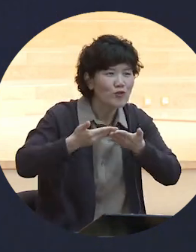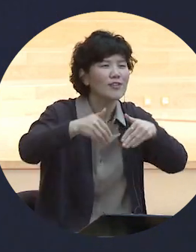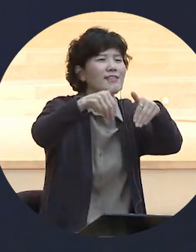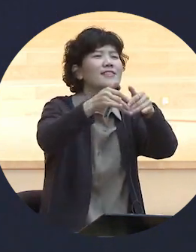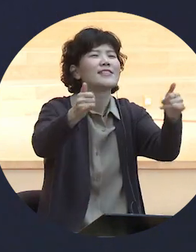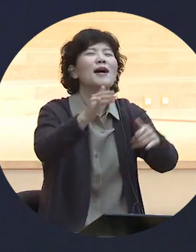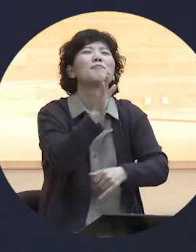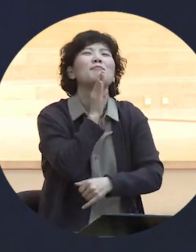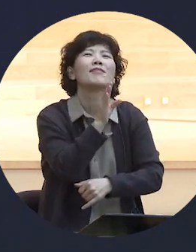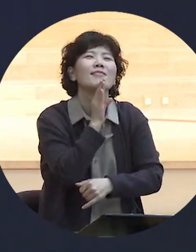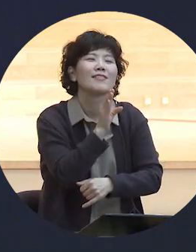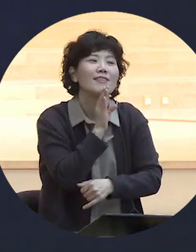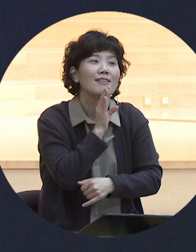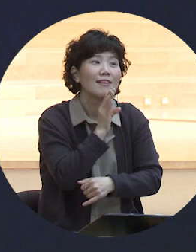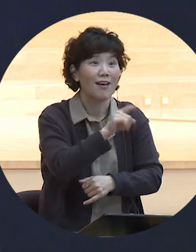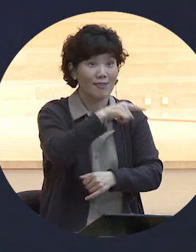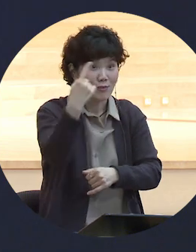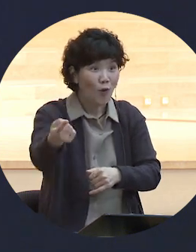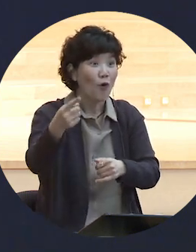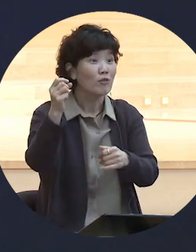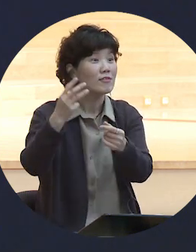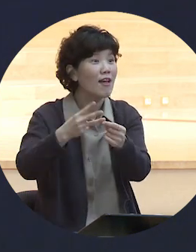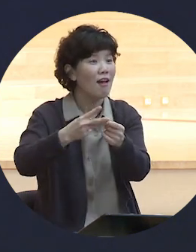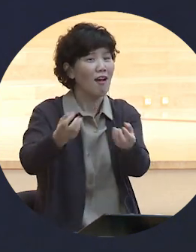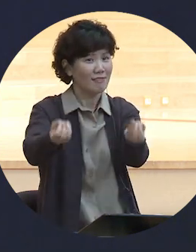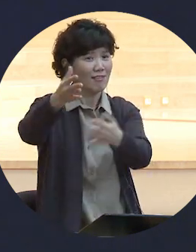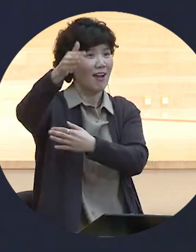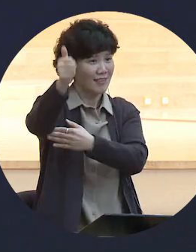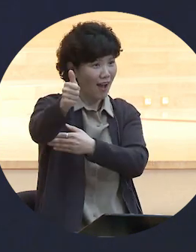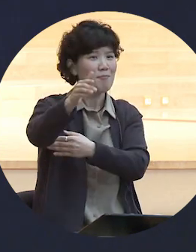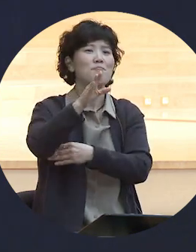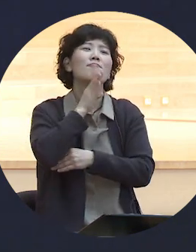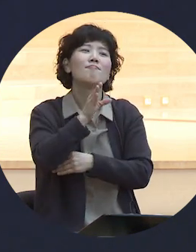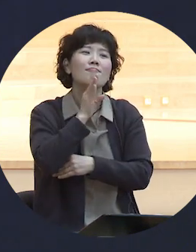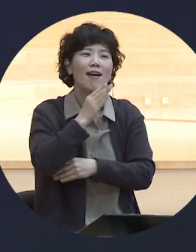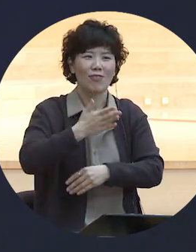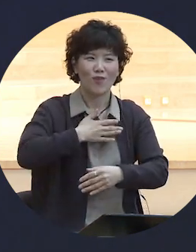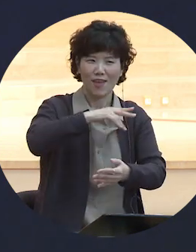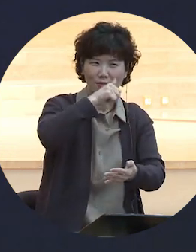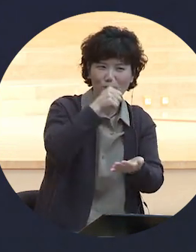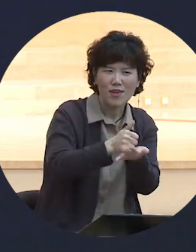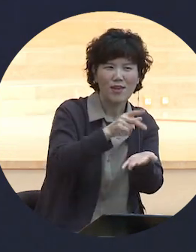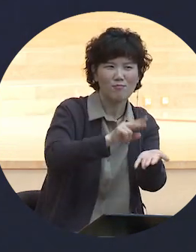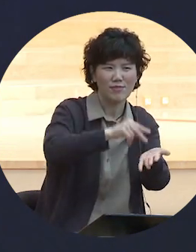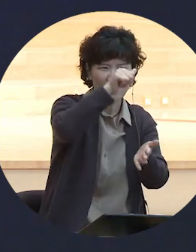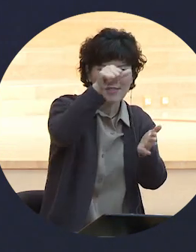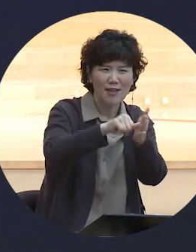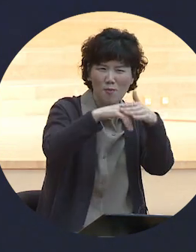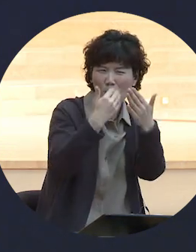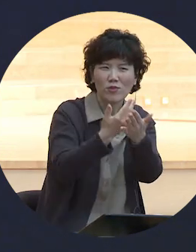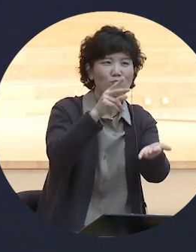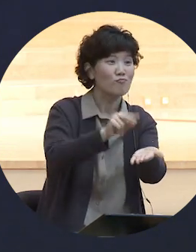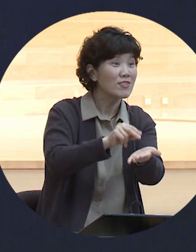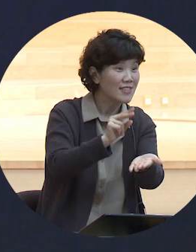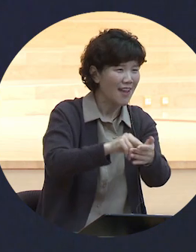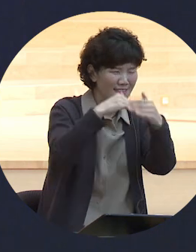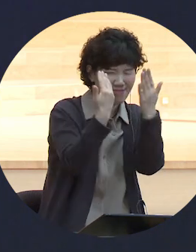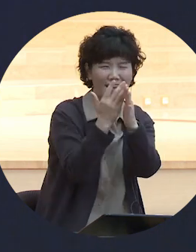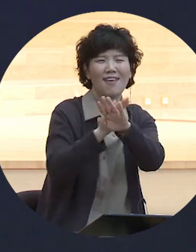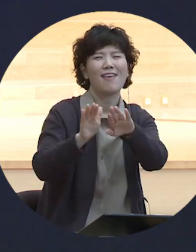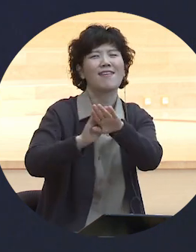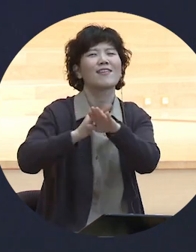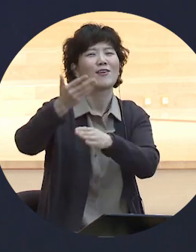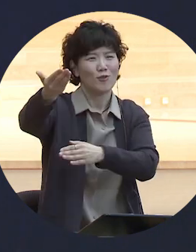선지자 맞습니다. 그리고 당신은 나의 제사장입니다. 나의 죄 문제, 인생의 모든 문제